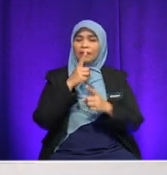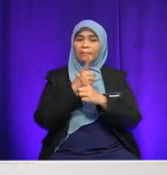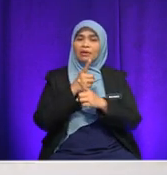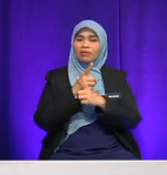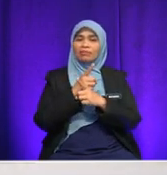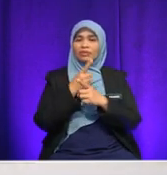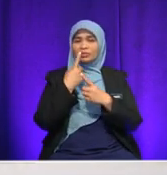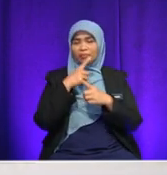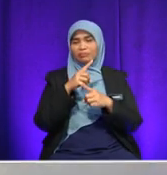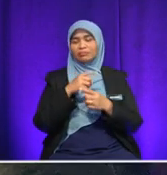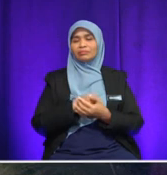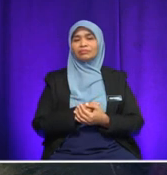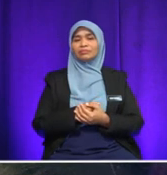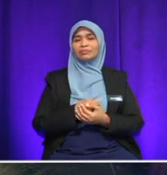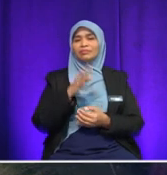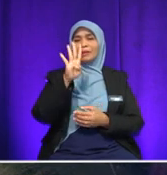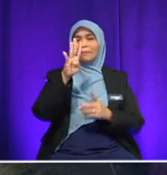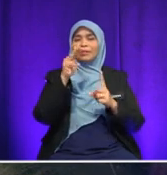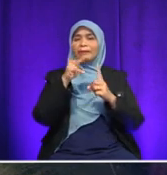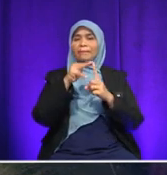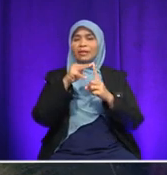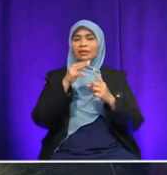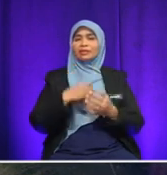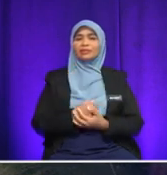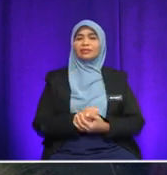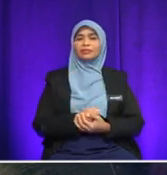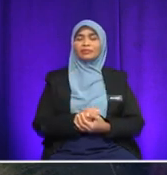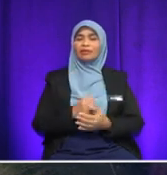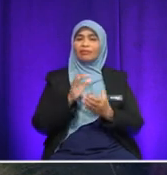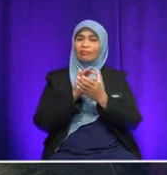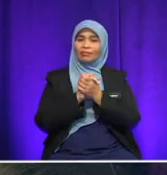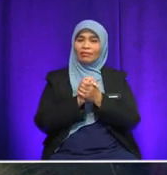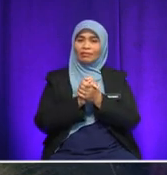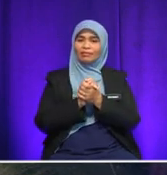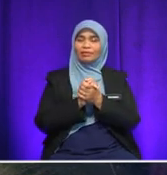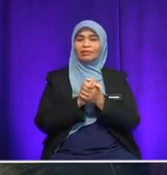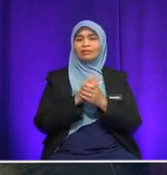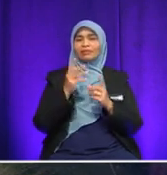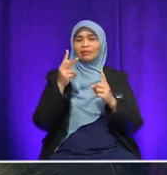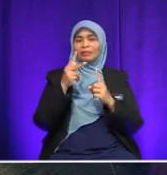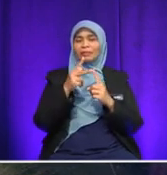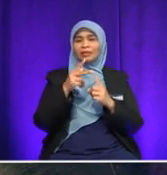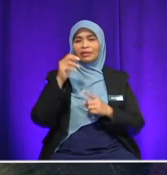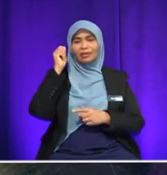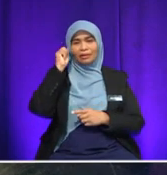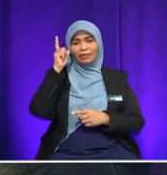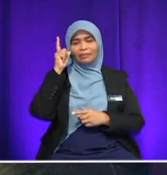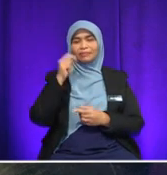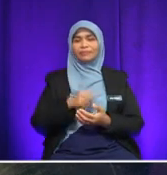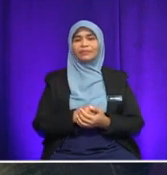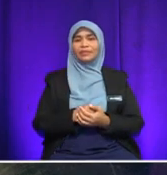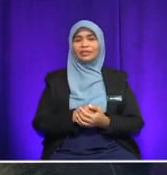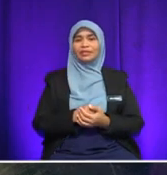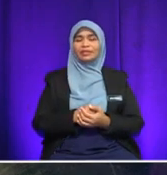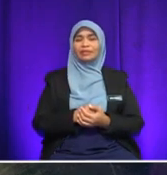Alif Imran, 4 markah. Untuk itu Alif dia. Imran, tahniah Alif Imran. Terbaiklah Imran. Okey, kita tengok